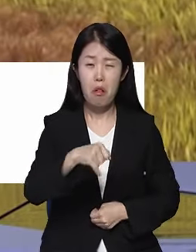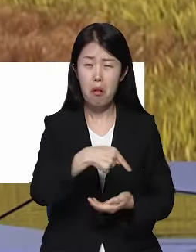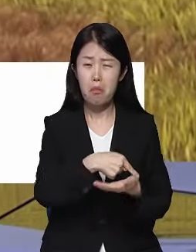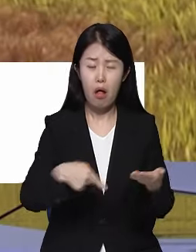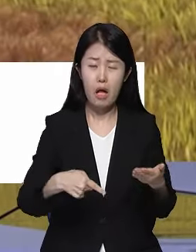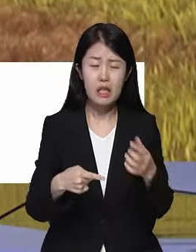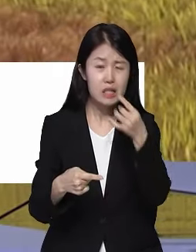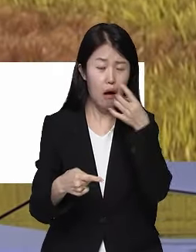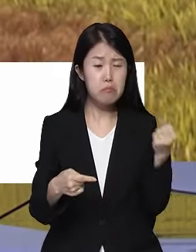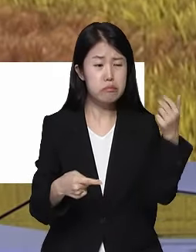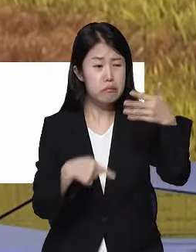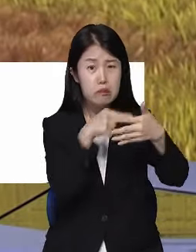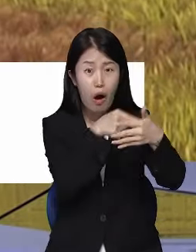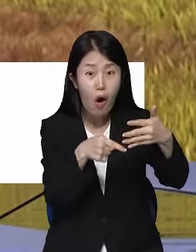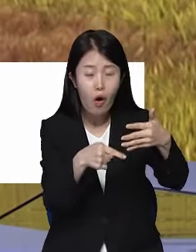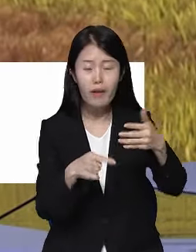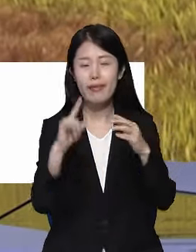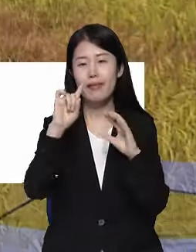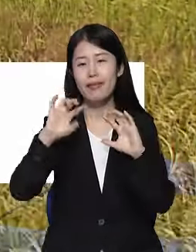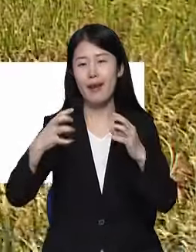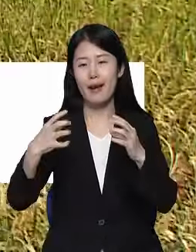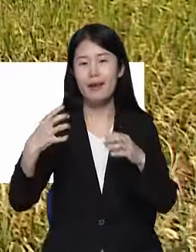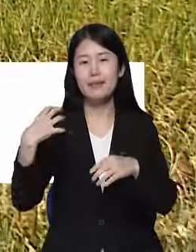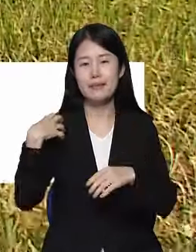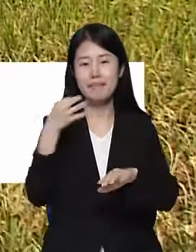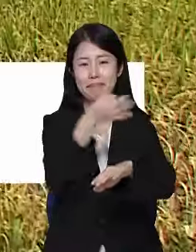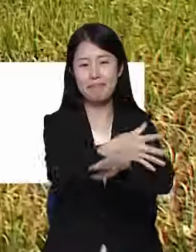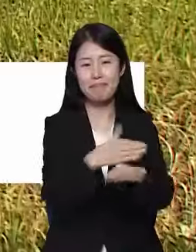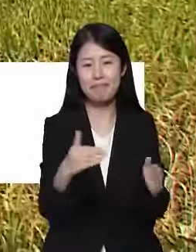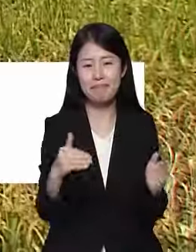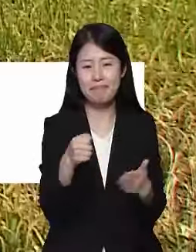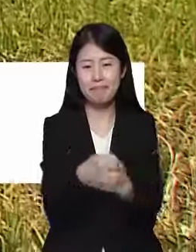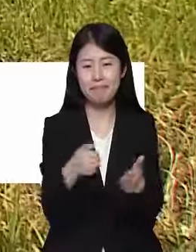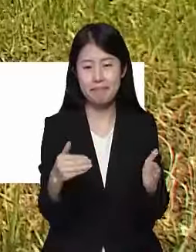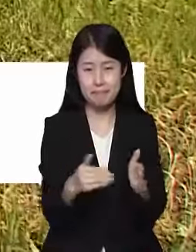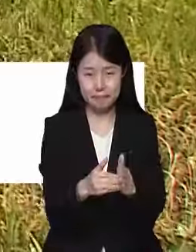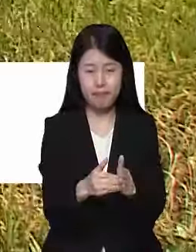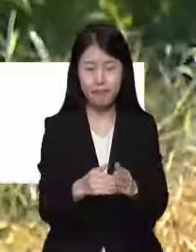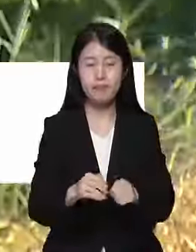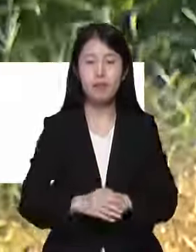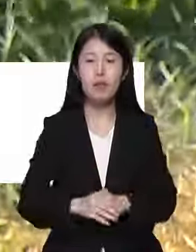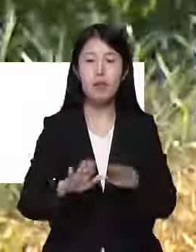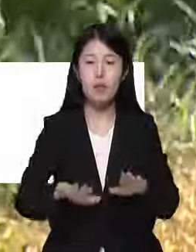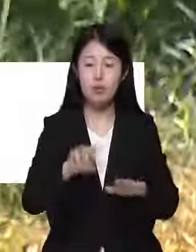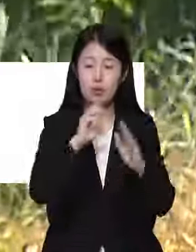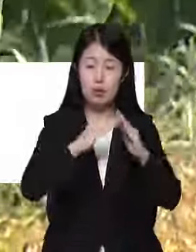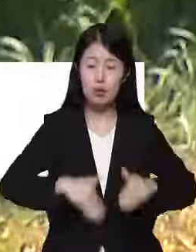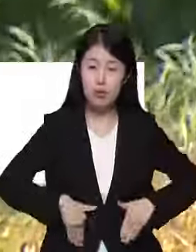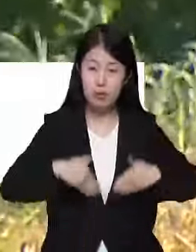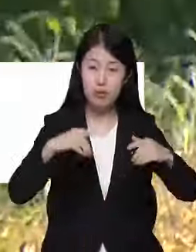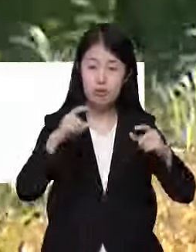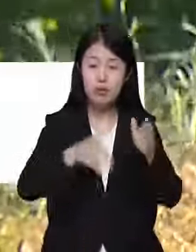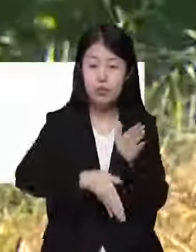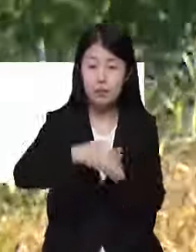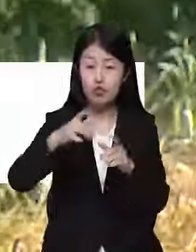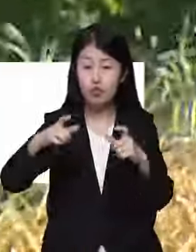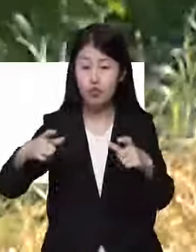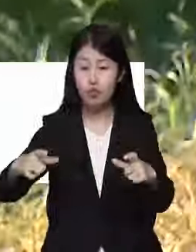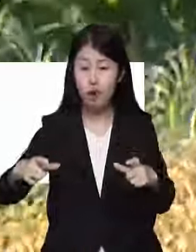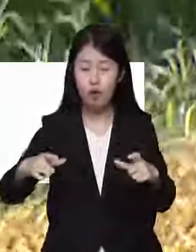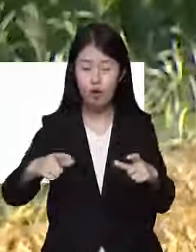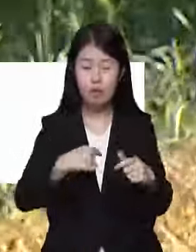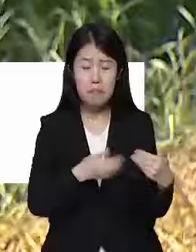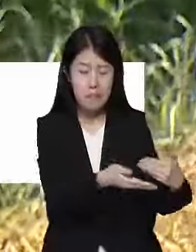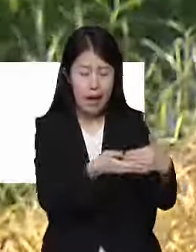소매가 확정됐습니다. 농식품부는 전남도와 시군의 건의를 받아들여 벼멸구 발생으로 피해를 입은 벼에 대해